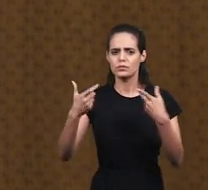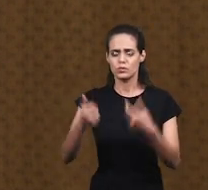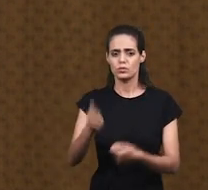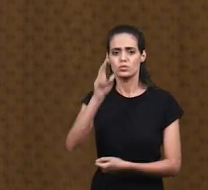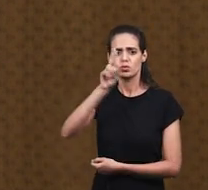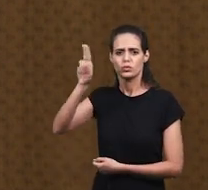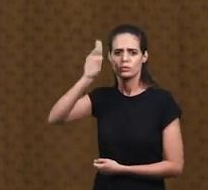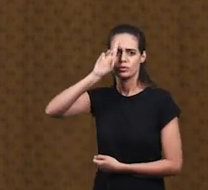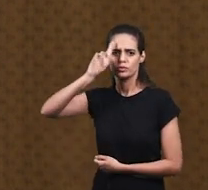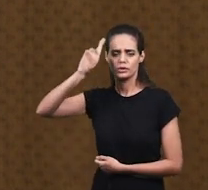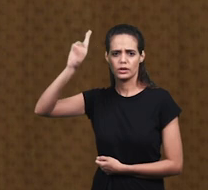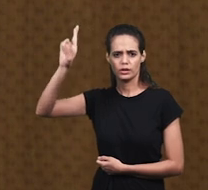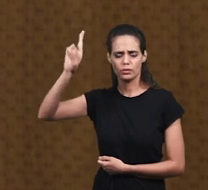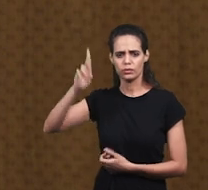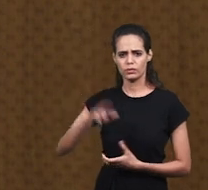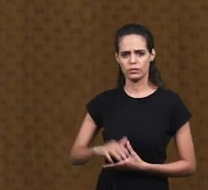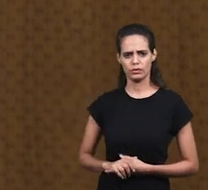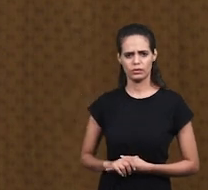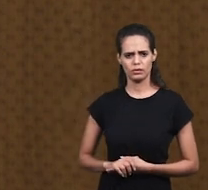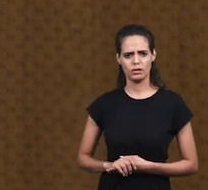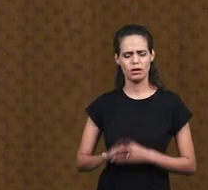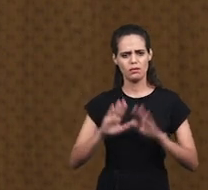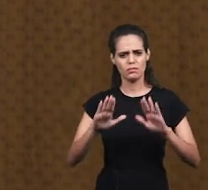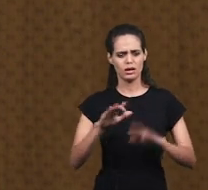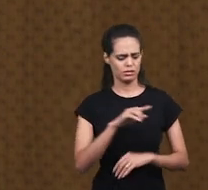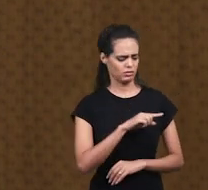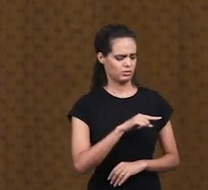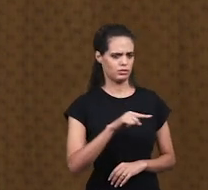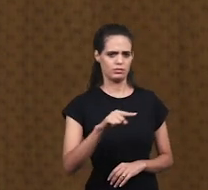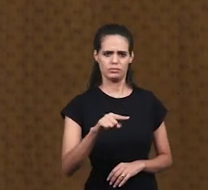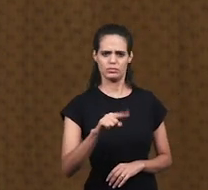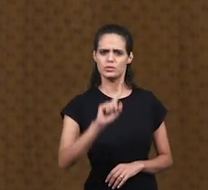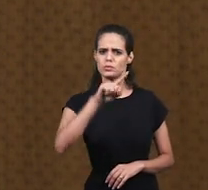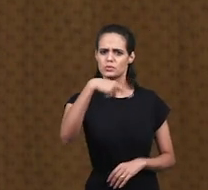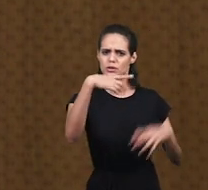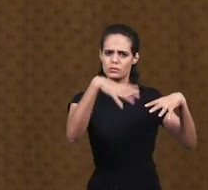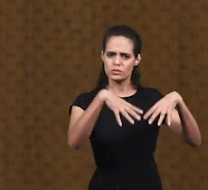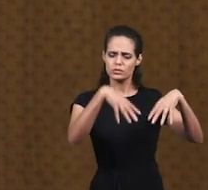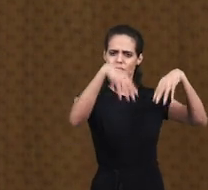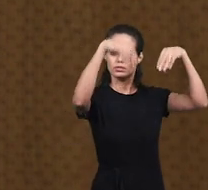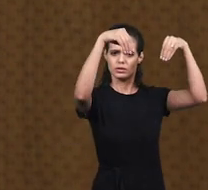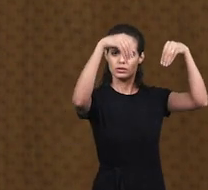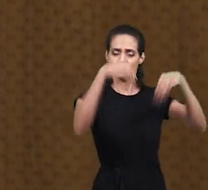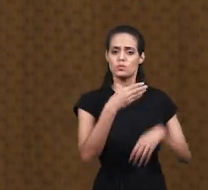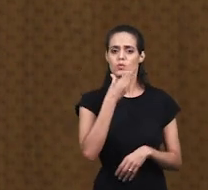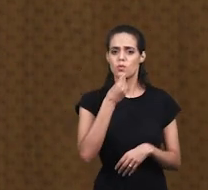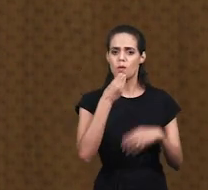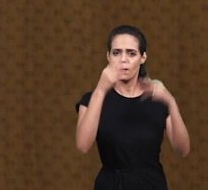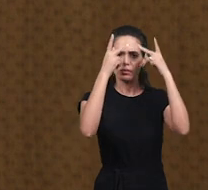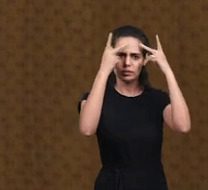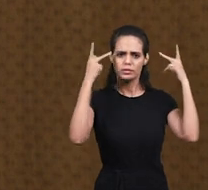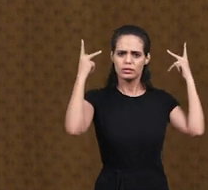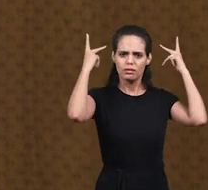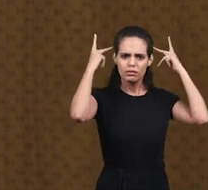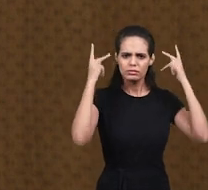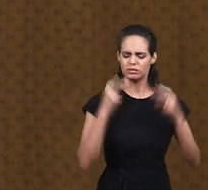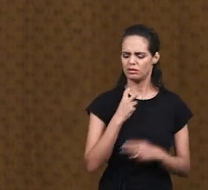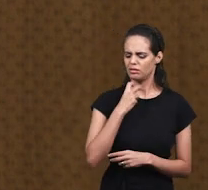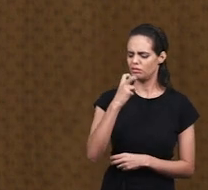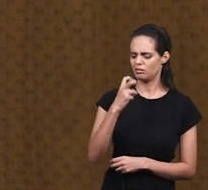Mais ces mêmes, ils étaient devant le palais de Pilate en criant, crucifie-le,